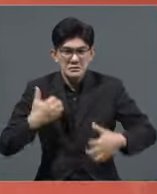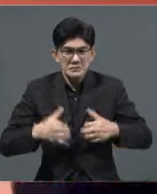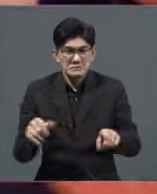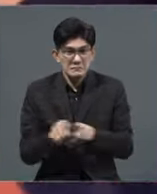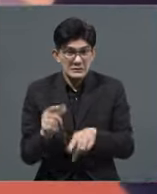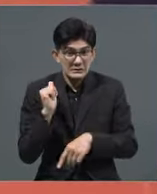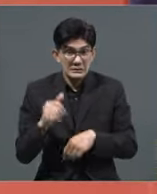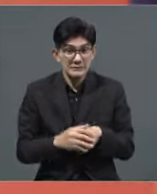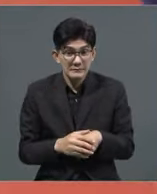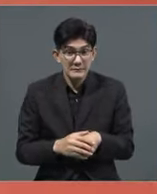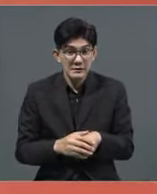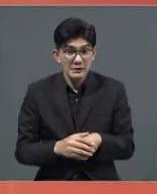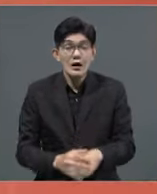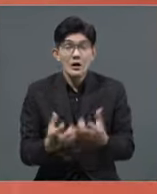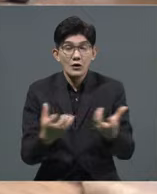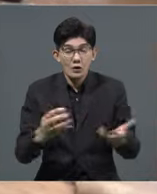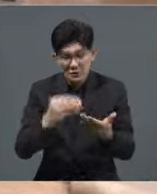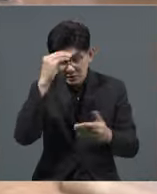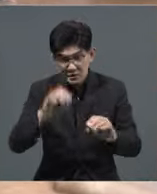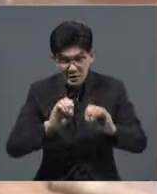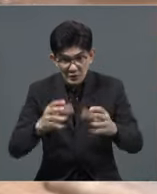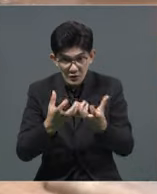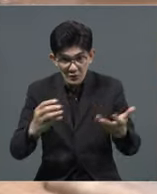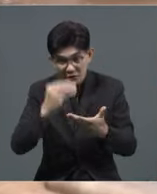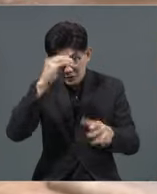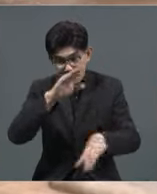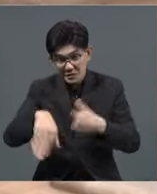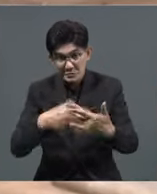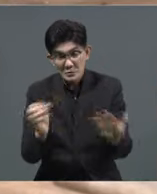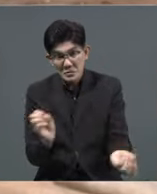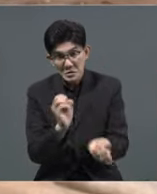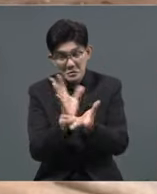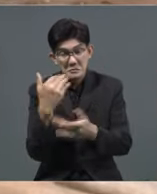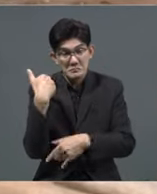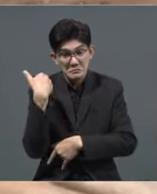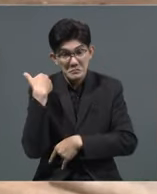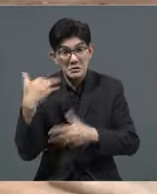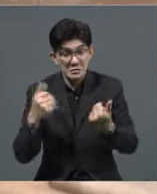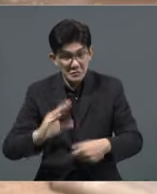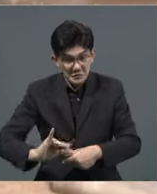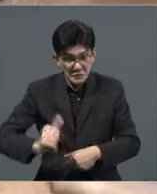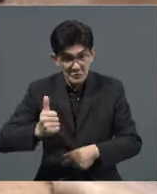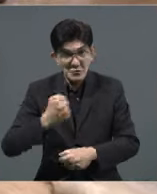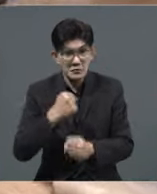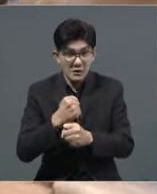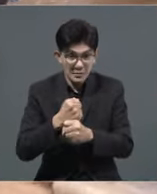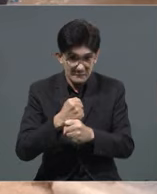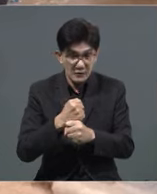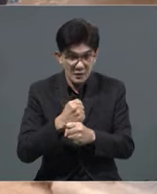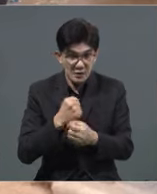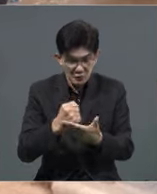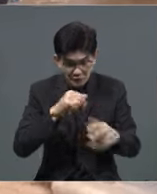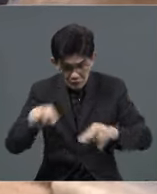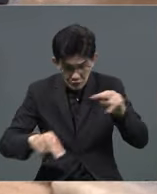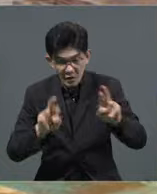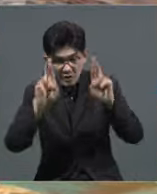นะฮะเพราะว่าบรรดาสื่อการเรียนการสอนต่างๆอุปกรณ์การเรียนเนี่ยได้รับความเสียหายก็อยู่ในขั้นตอนของการฟื้นฟูขั้นตอนของการเข้าไปสำรว